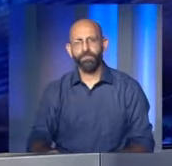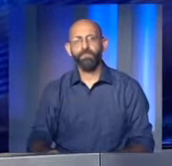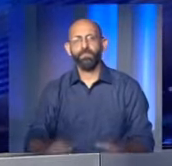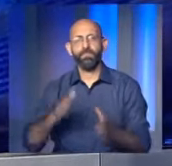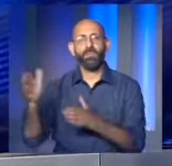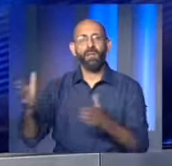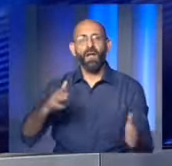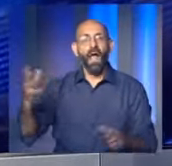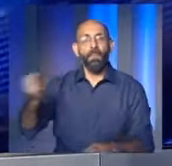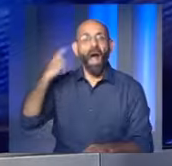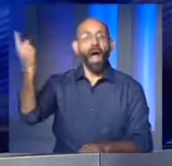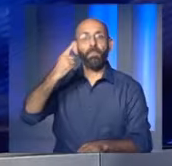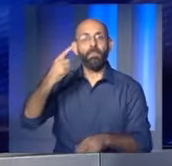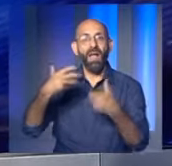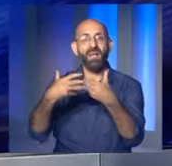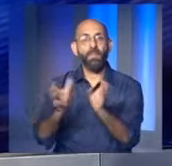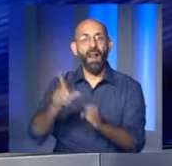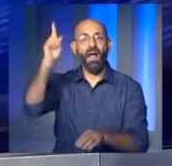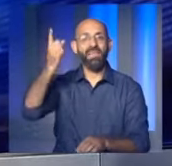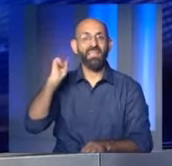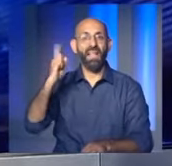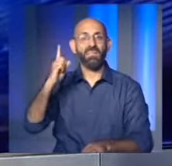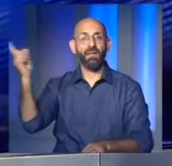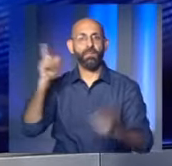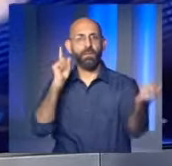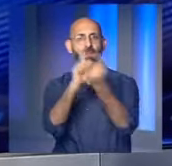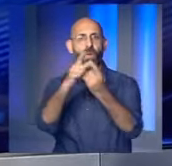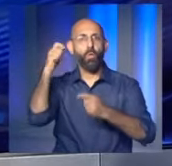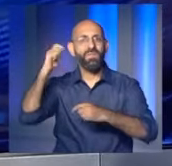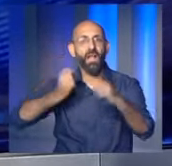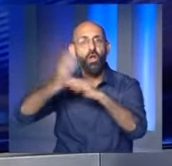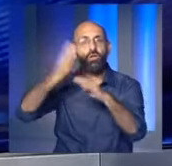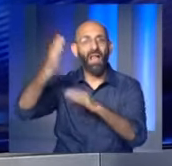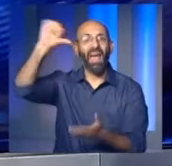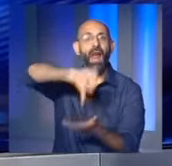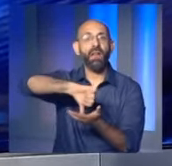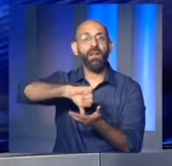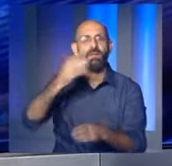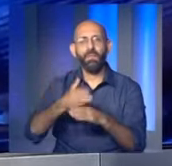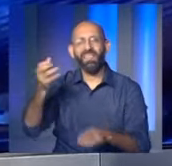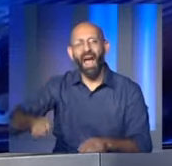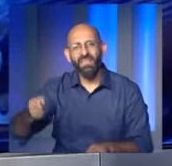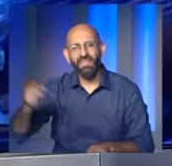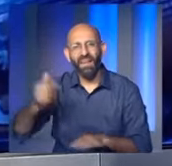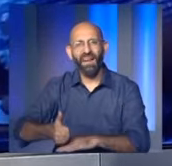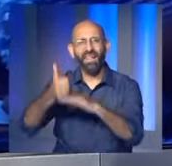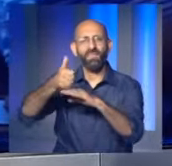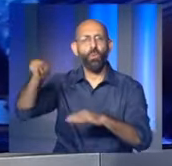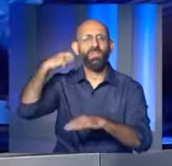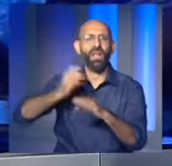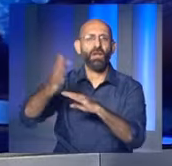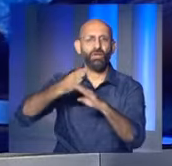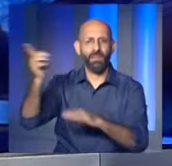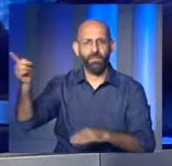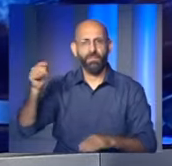في هذا الوقت، التقى الأمين العام لحزب الله السيد حسن نصر الله وزير الخارجية الإيرانية بالوكالة علي باقر كاني، حيث جدد نصر الله